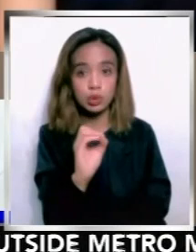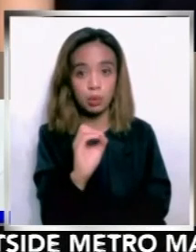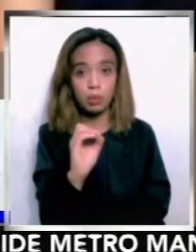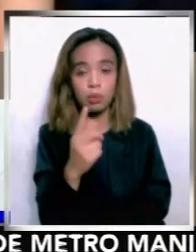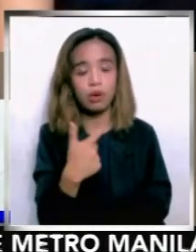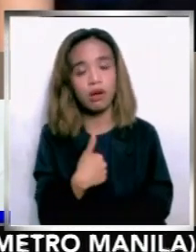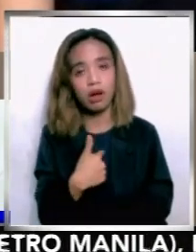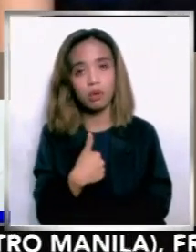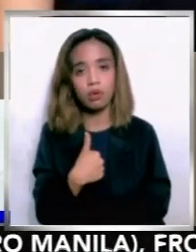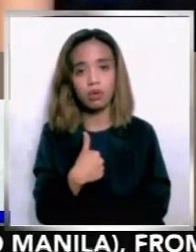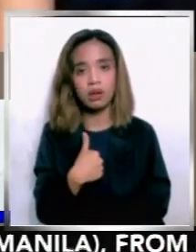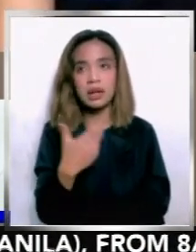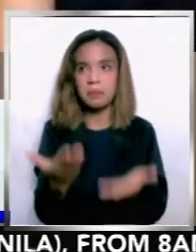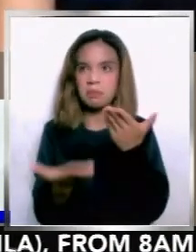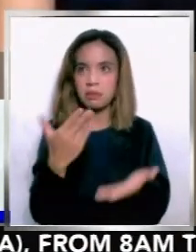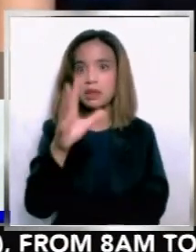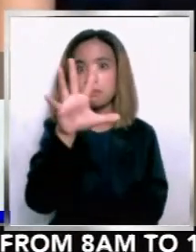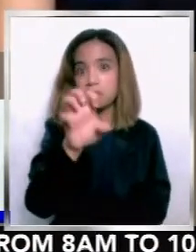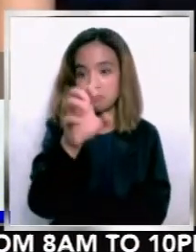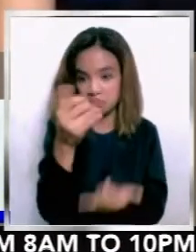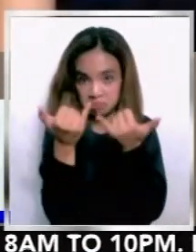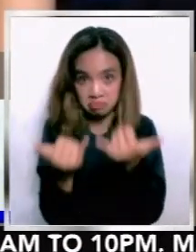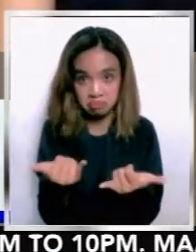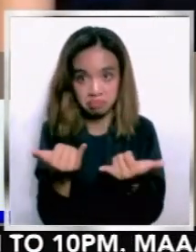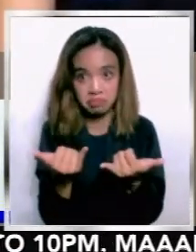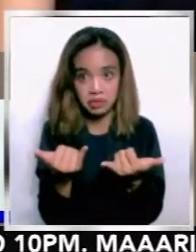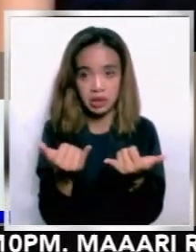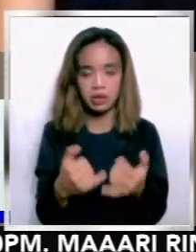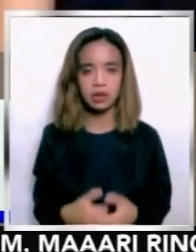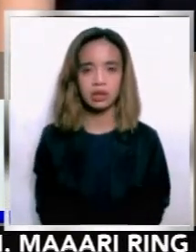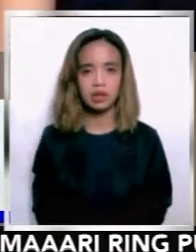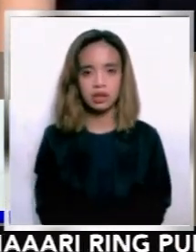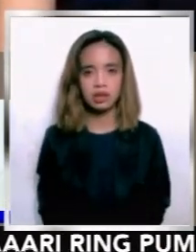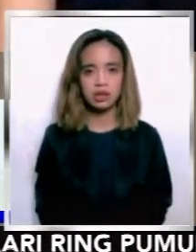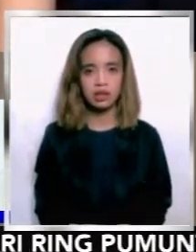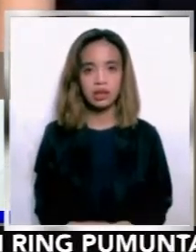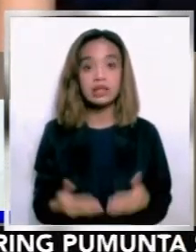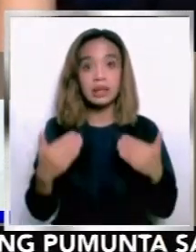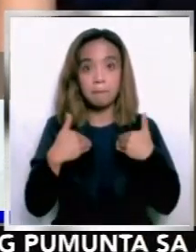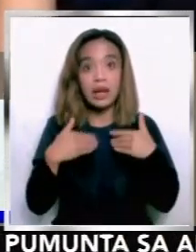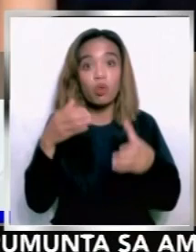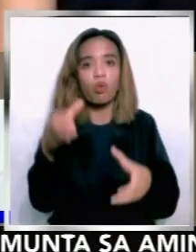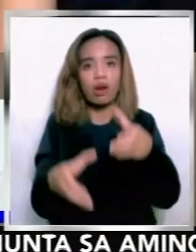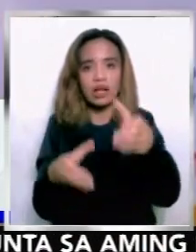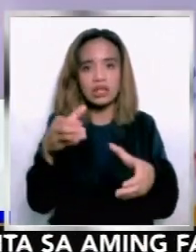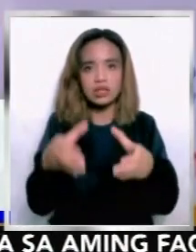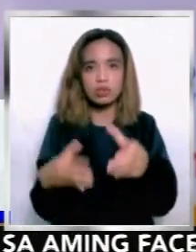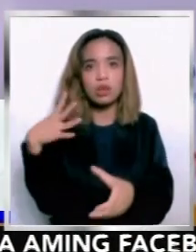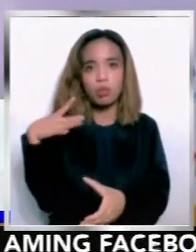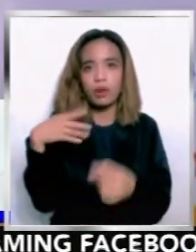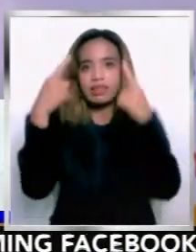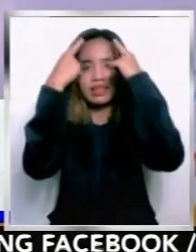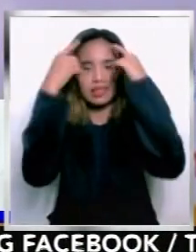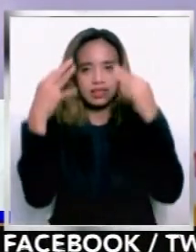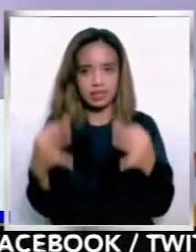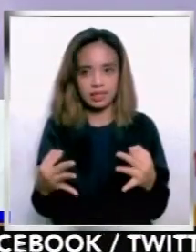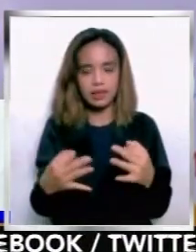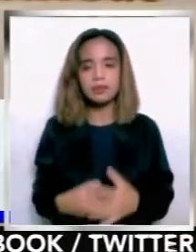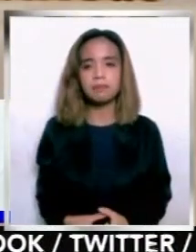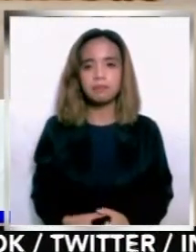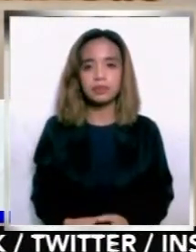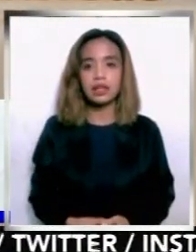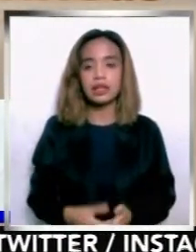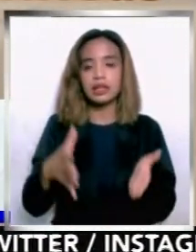I would suppose may mga 500 na ngayon, probably na may kaso na naghihintay ng desisyon. Ang election watchdog na